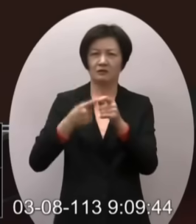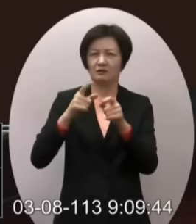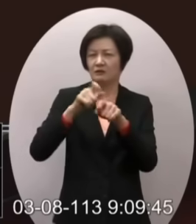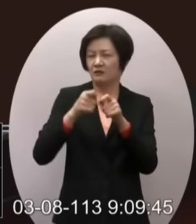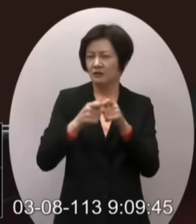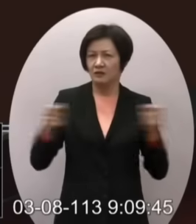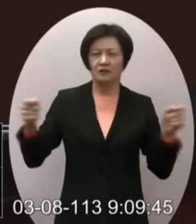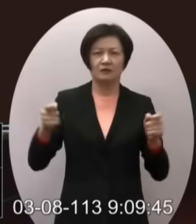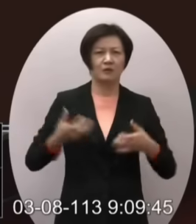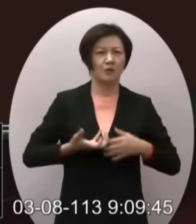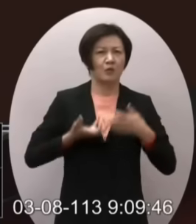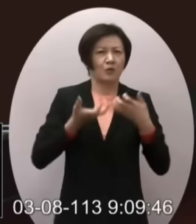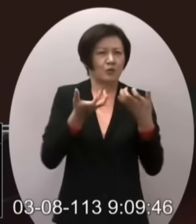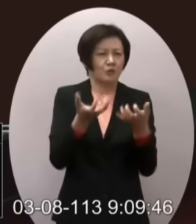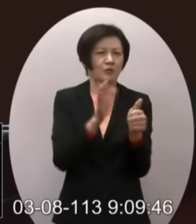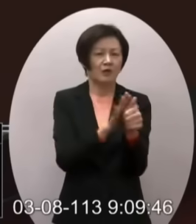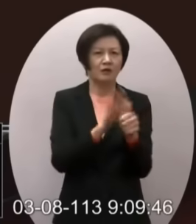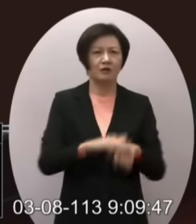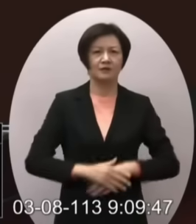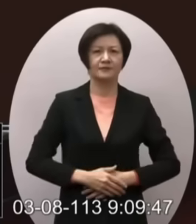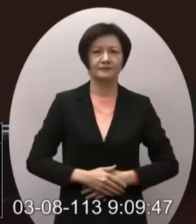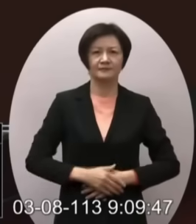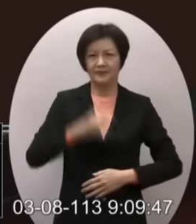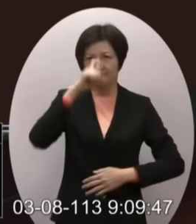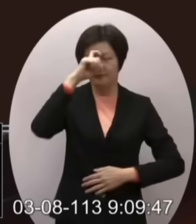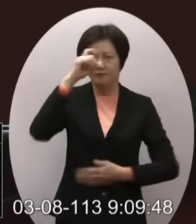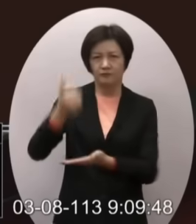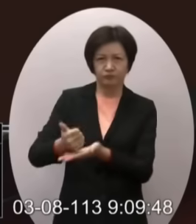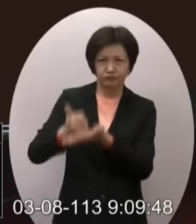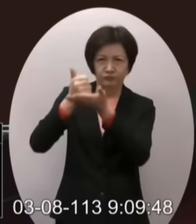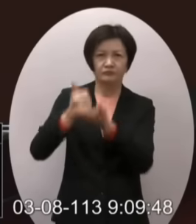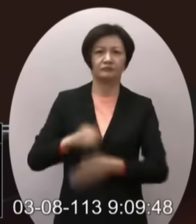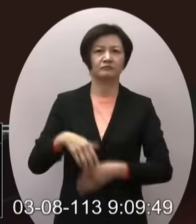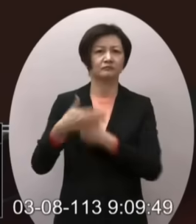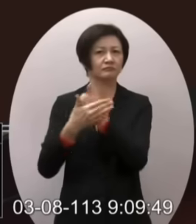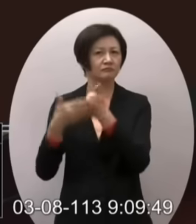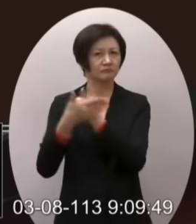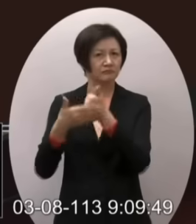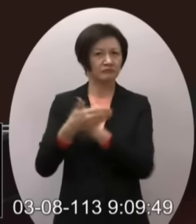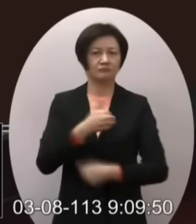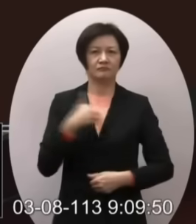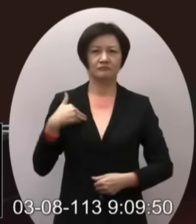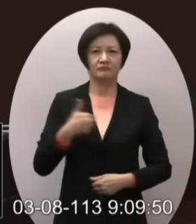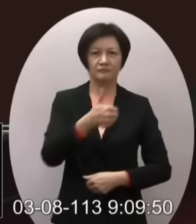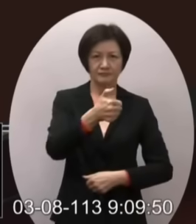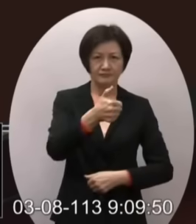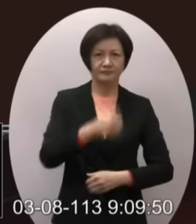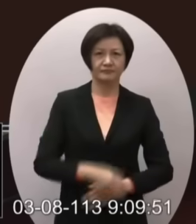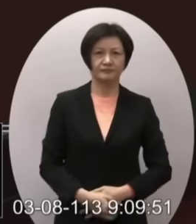的牺牲能够得到最起码的尊重与保障。谢谢。